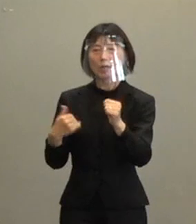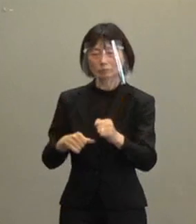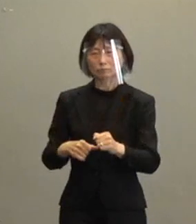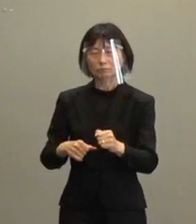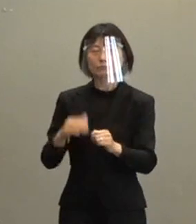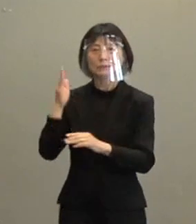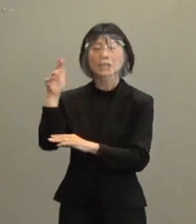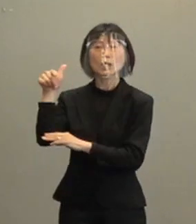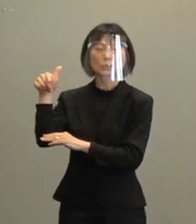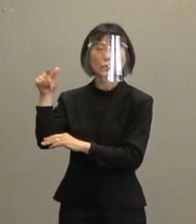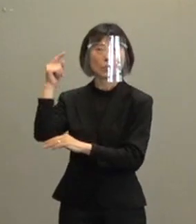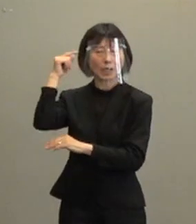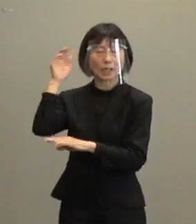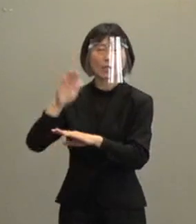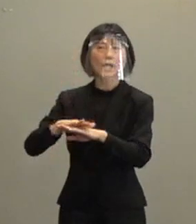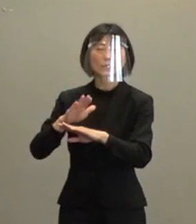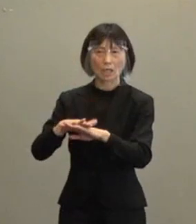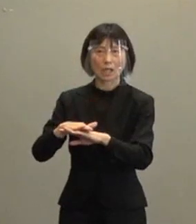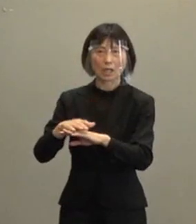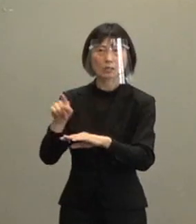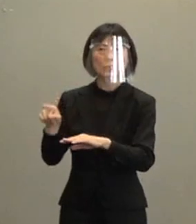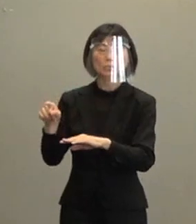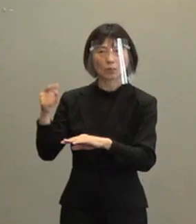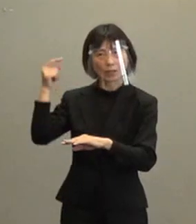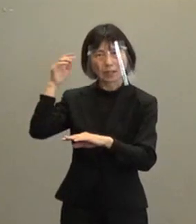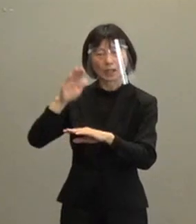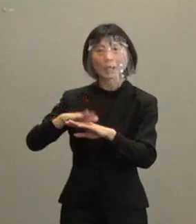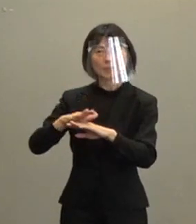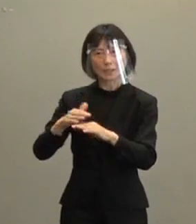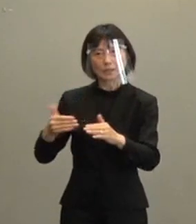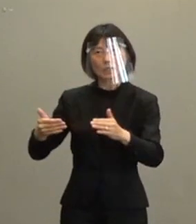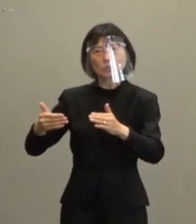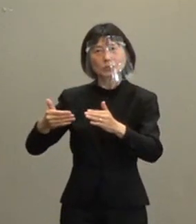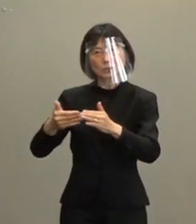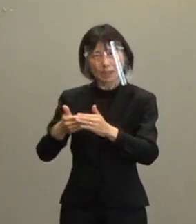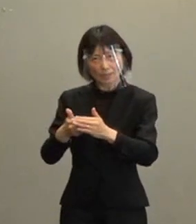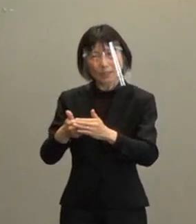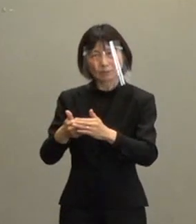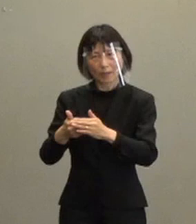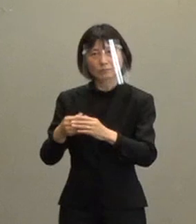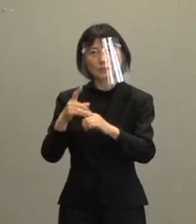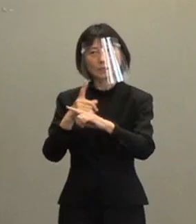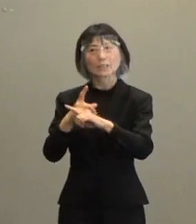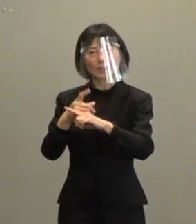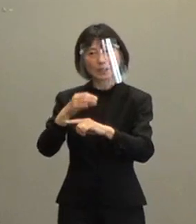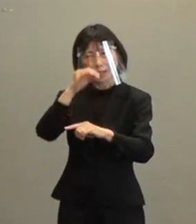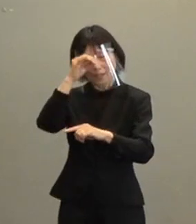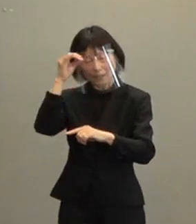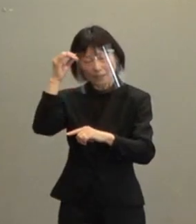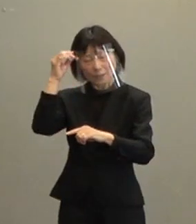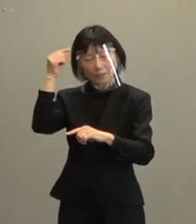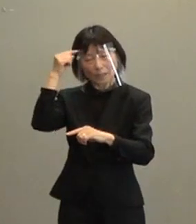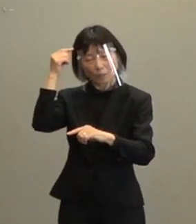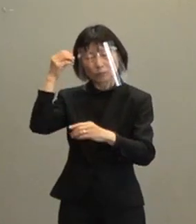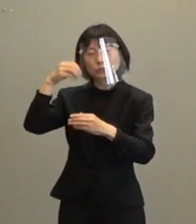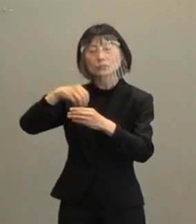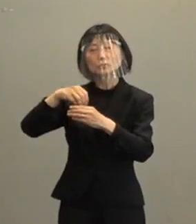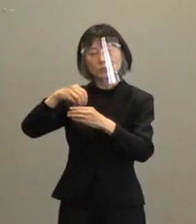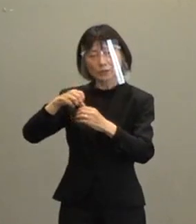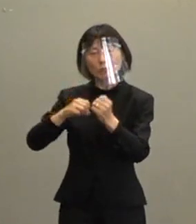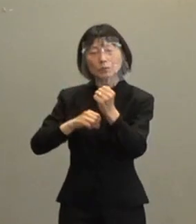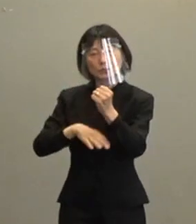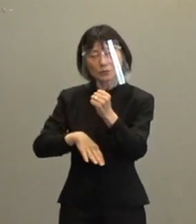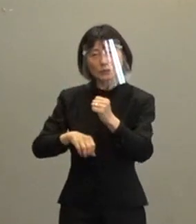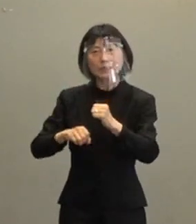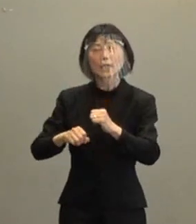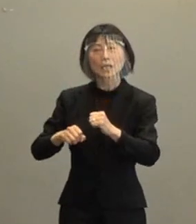政府の考え方、これは別に政府の考え方というのは最終的な疫学的な知見に基づいているわけですけれども、その疫学的な知見に基づい